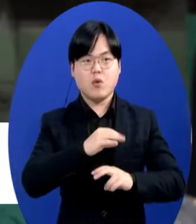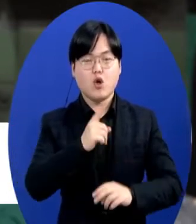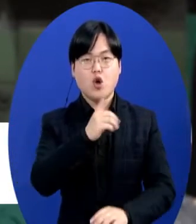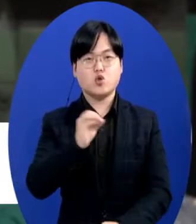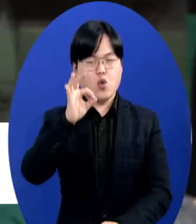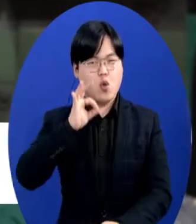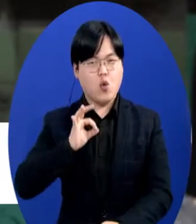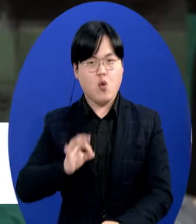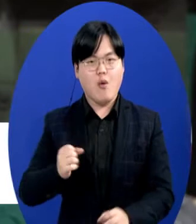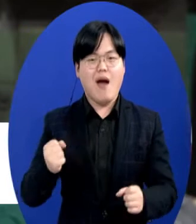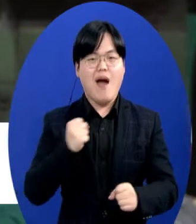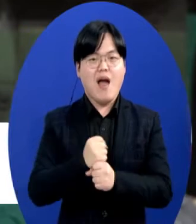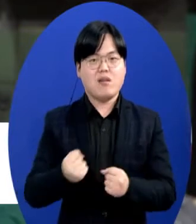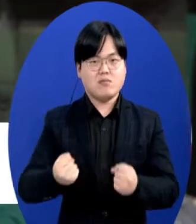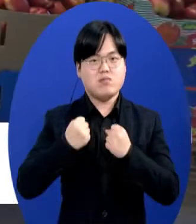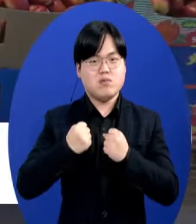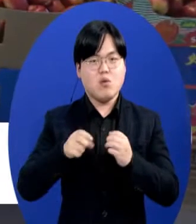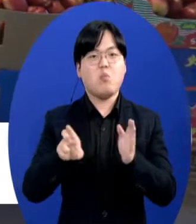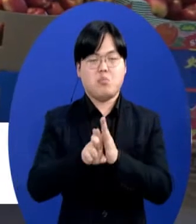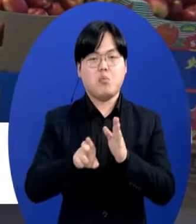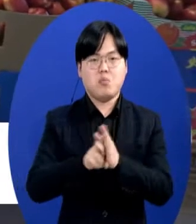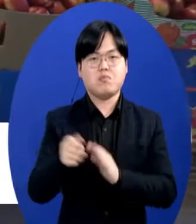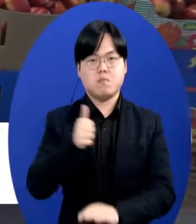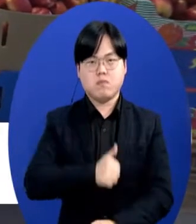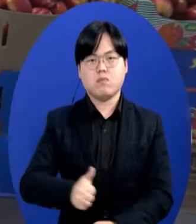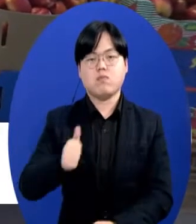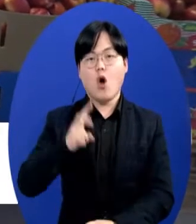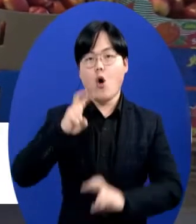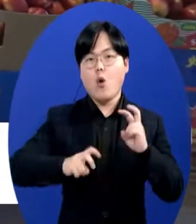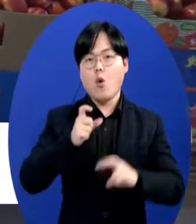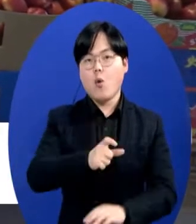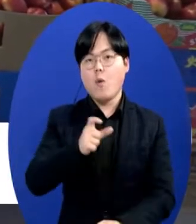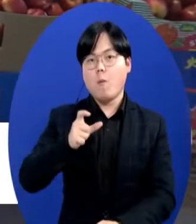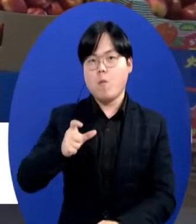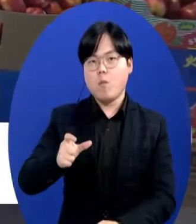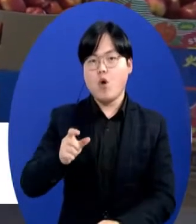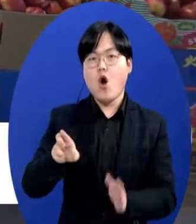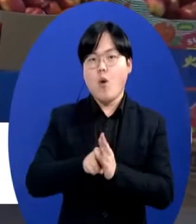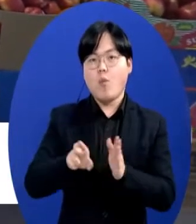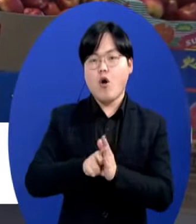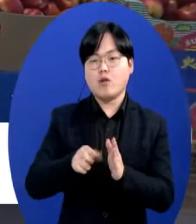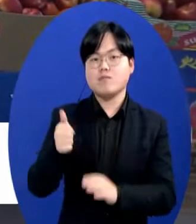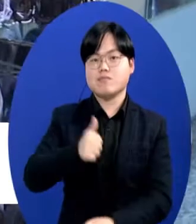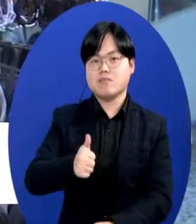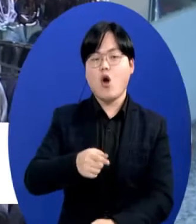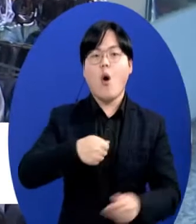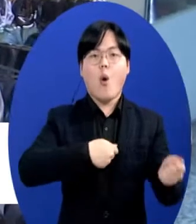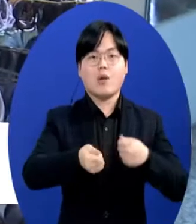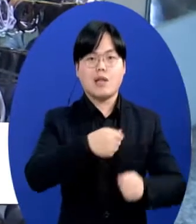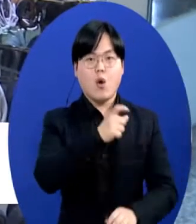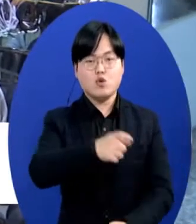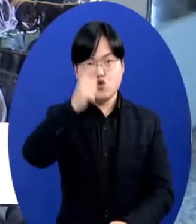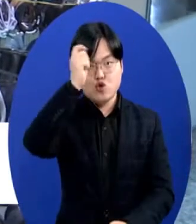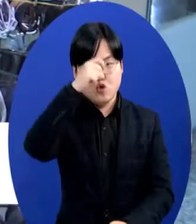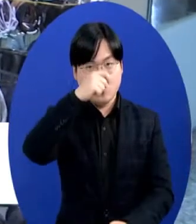100% хүчин чадлаар ажиллах юм боломжтой болж байгаа. Үйлдвэрлэл эрхлэгчдэд боломж бодитоор мэдрэгдэж байгаа бол худалдаа эрхлэгчдийн хувьд түрээсийн төлбөрөөр